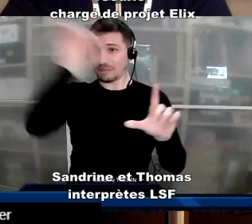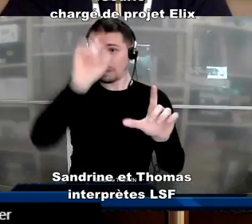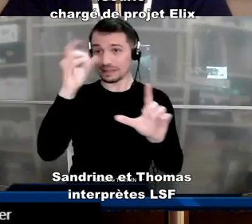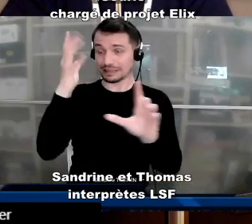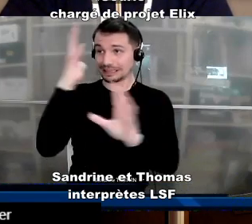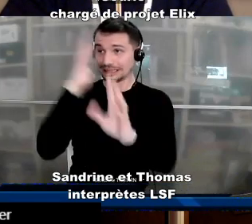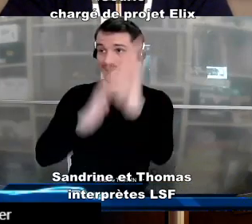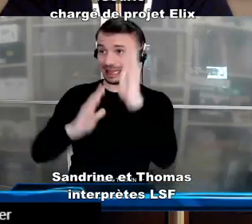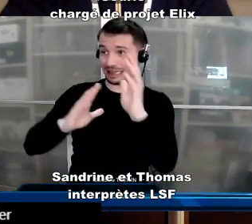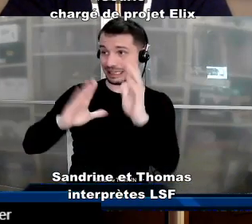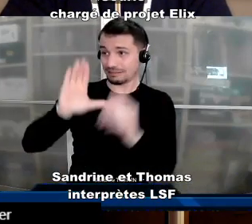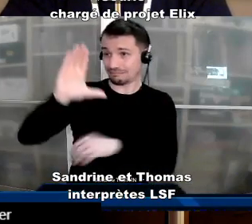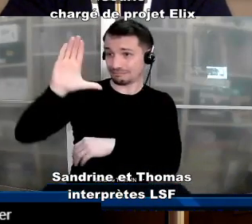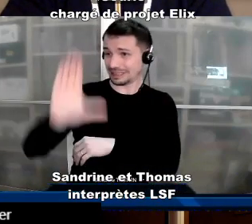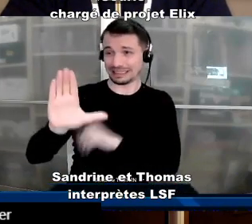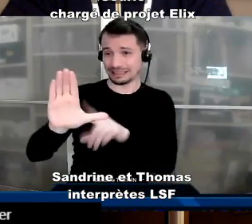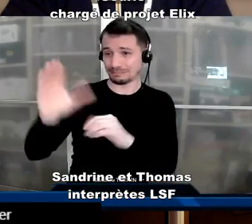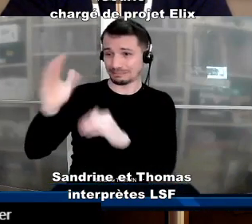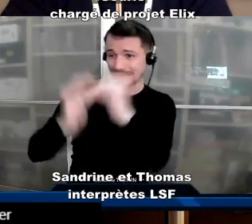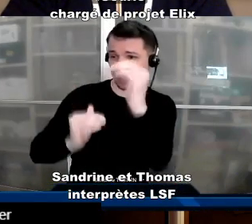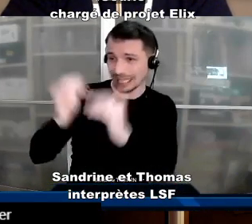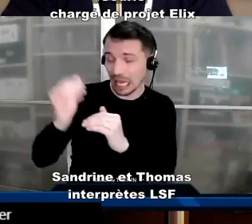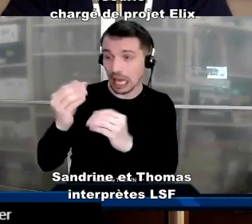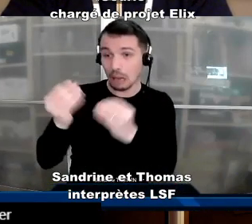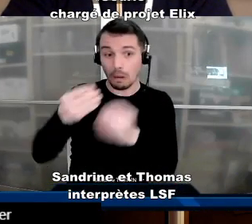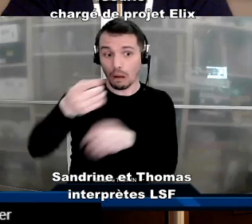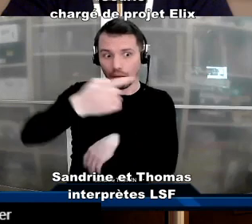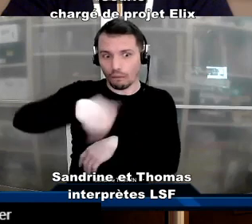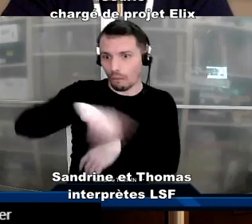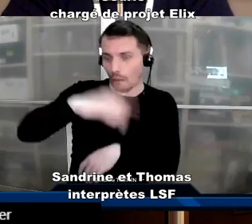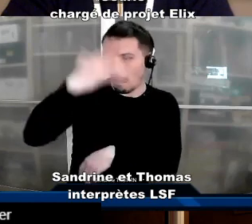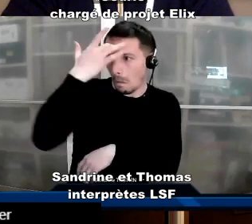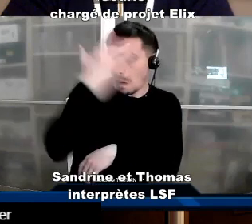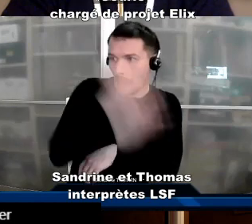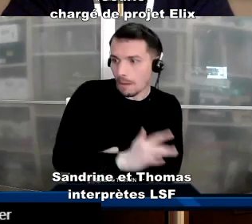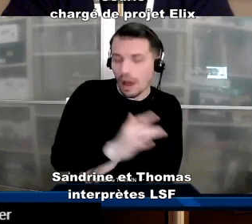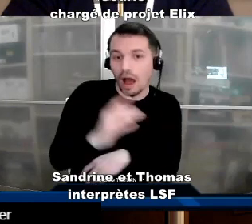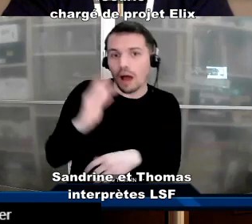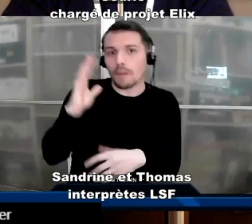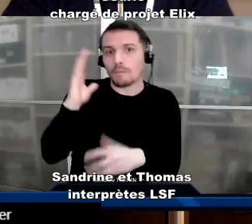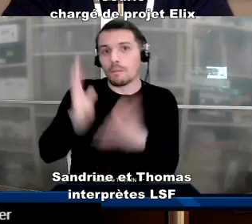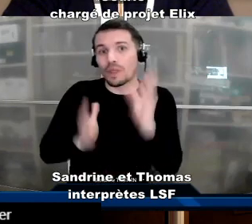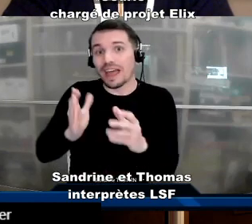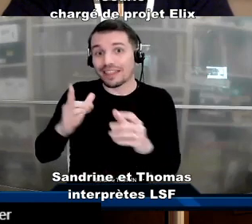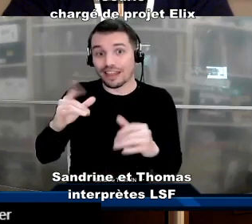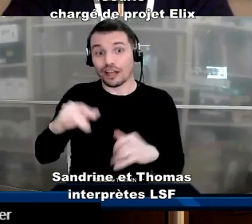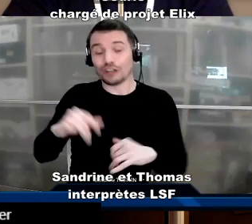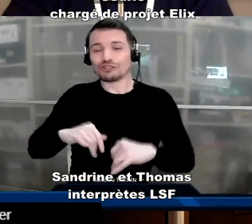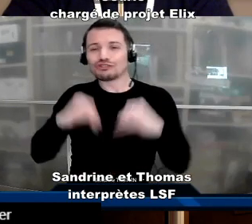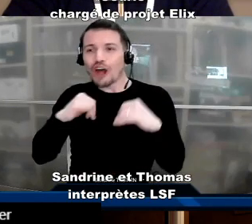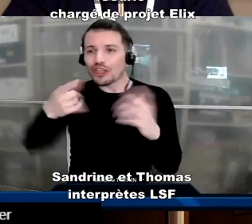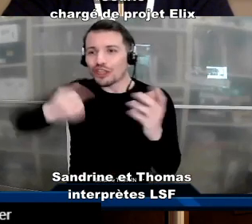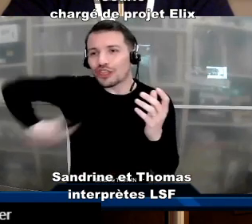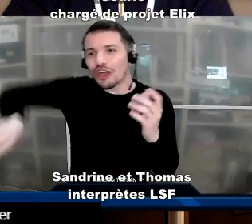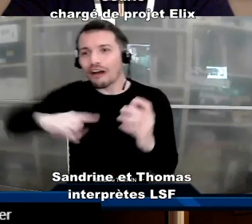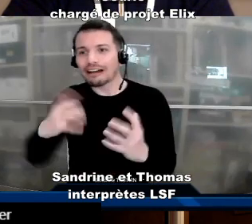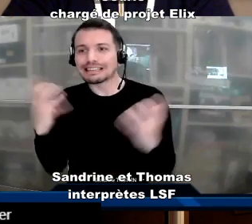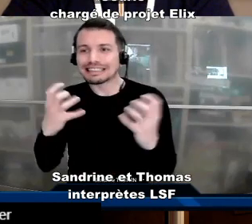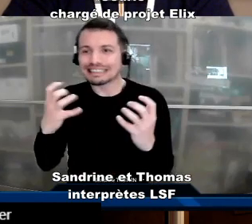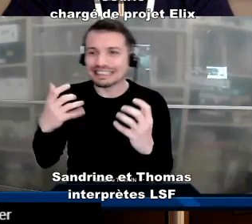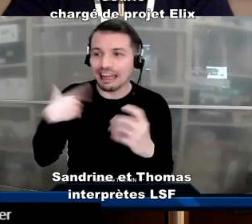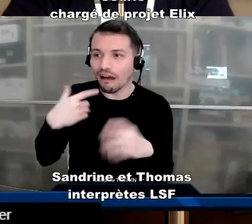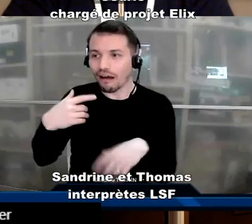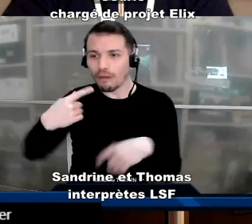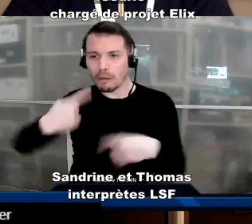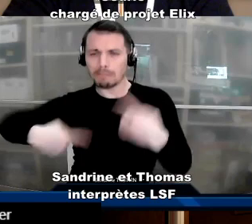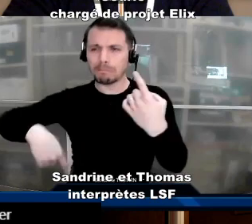dont les signes sont parfois méconnus, en se disant qu'aussi ça peut servir à la jeune génération qui va vouloir faire une formation de